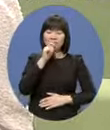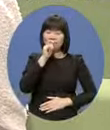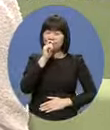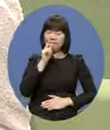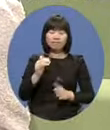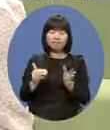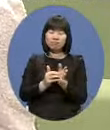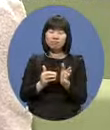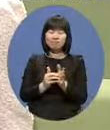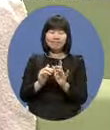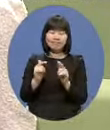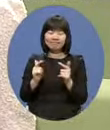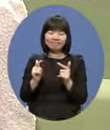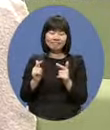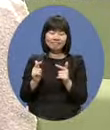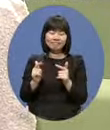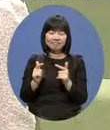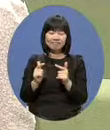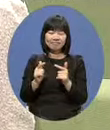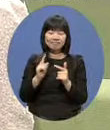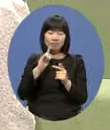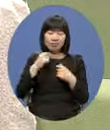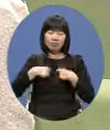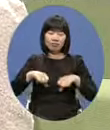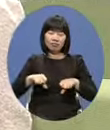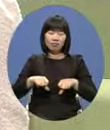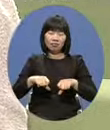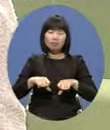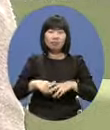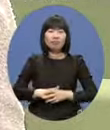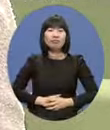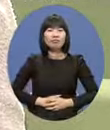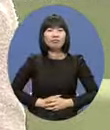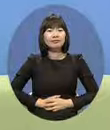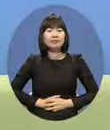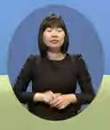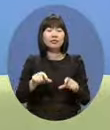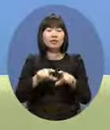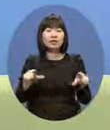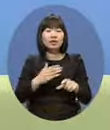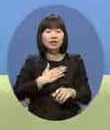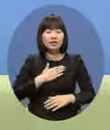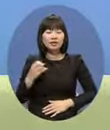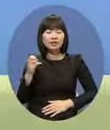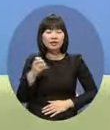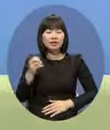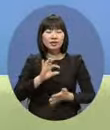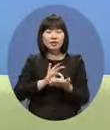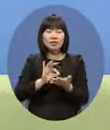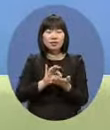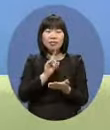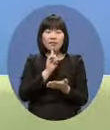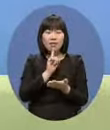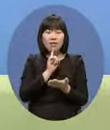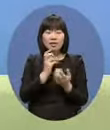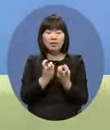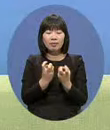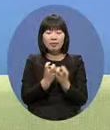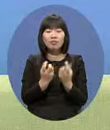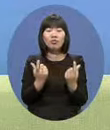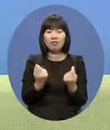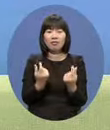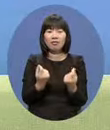됐어 아니야 들어가 버리게 되는 거예요 아 자 보통 때 저희가 아주 자주 쓰는 말 들이고 이런